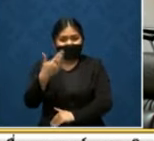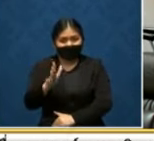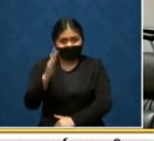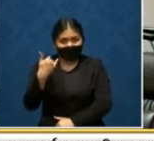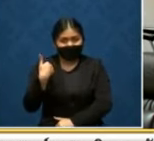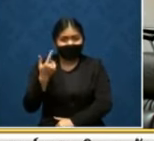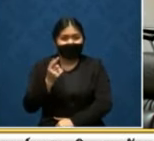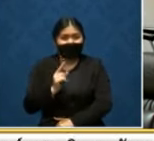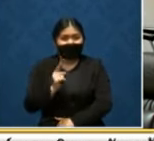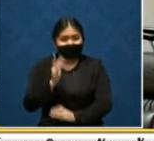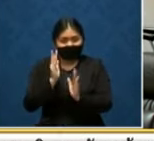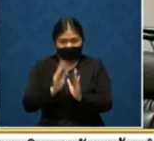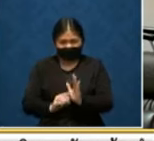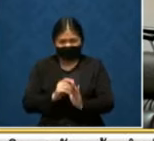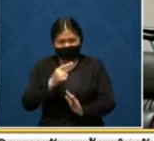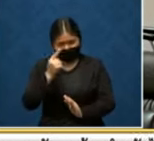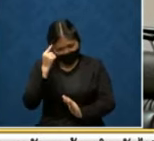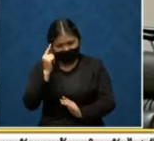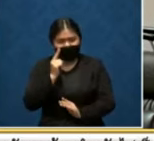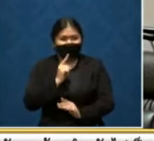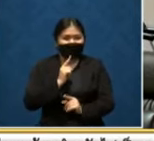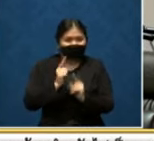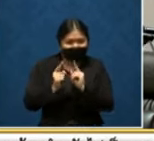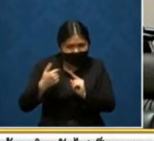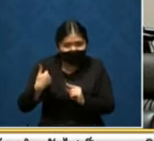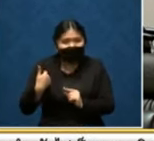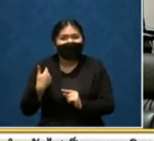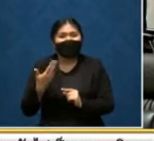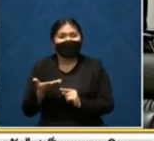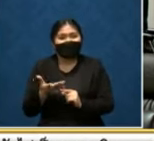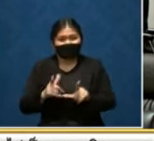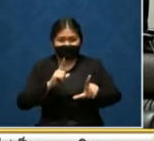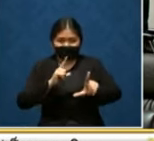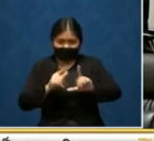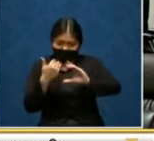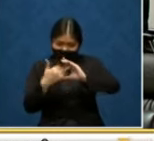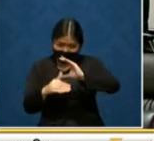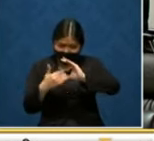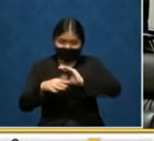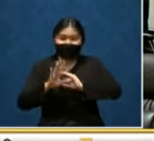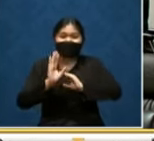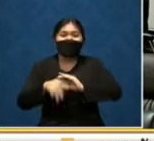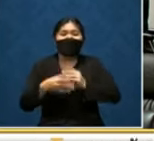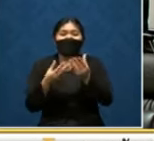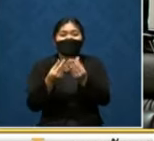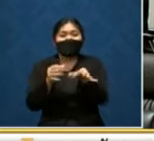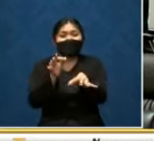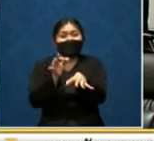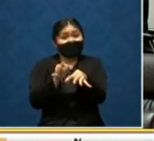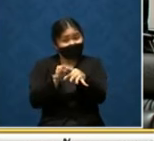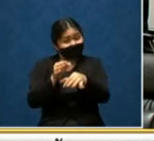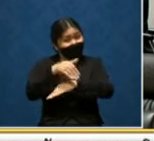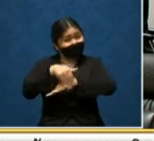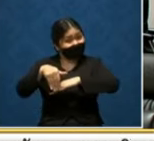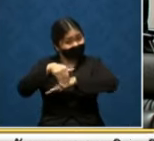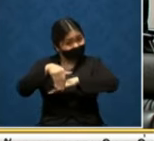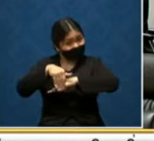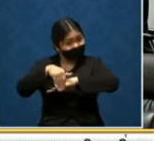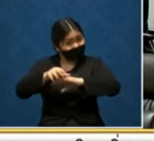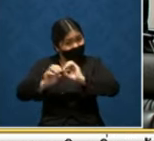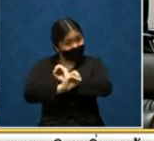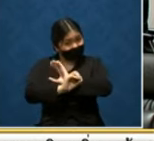อาจจะมีคนพูดถึงนี่ท่านทหารแชทไลน์ต่อไปเอางั้นเลขบัญชีเลขบัญชีนี่ชัดเจนนะครับ